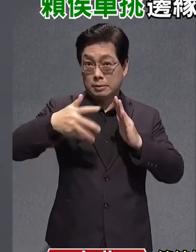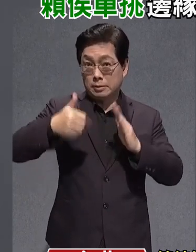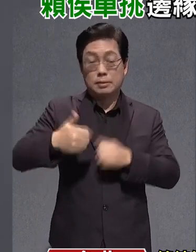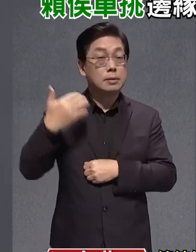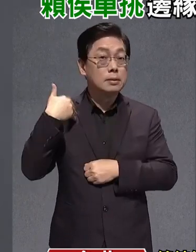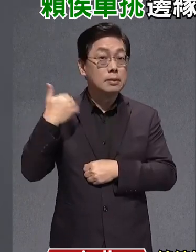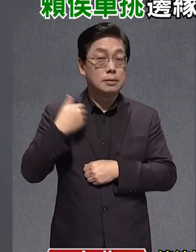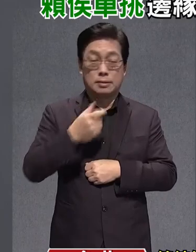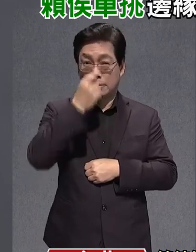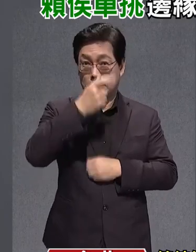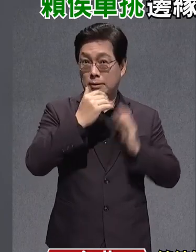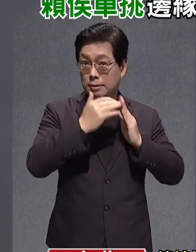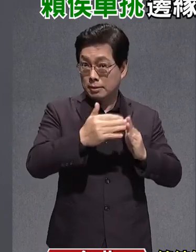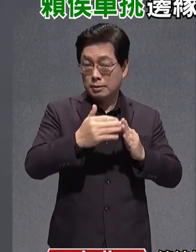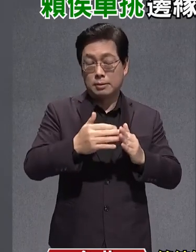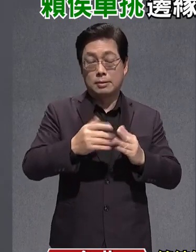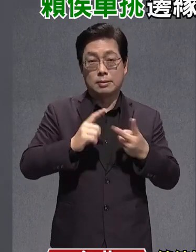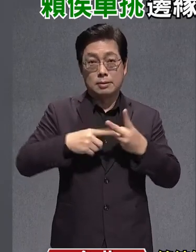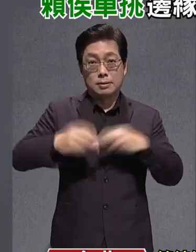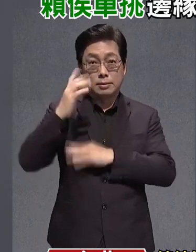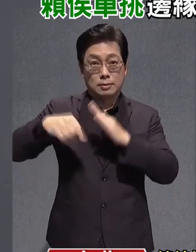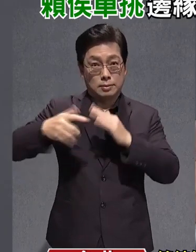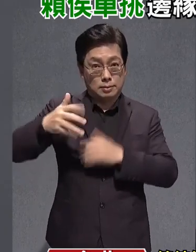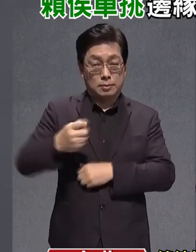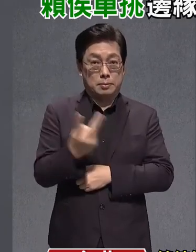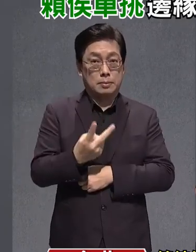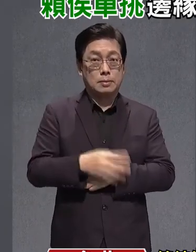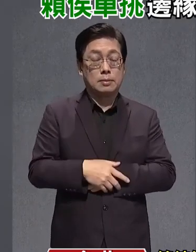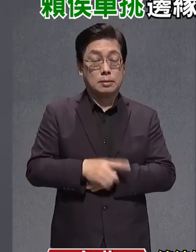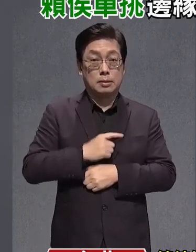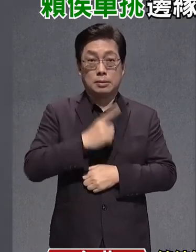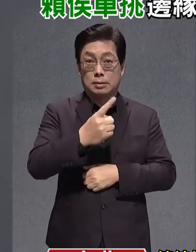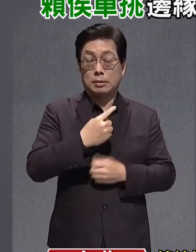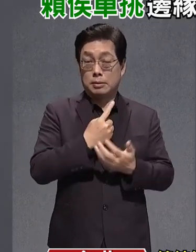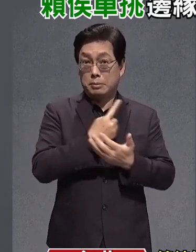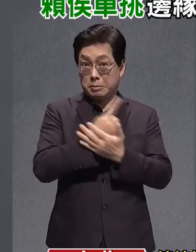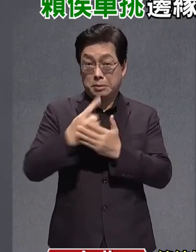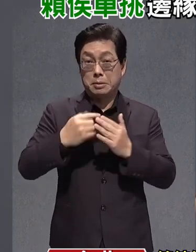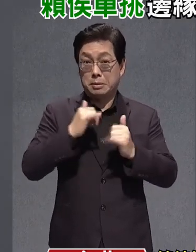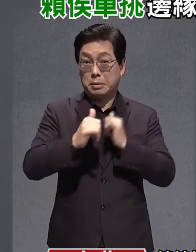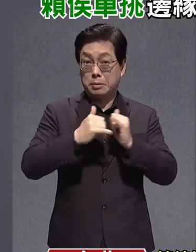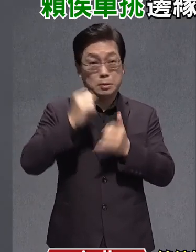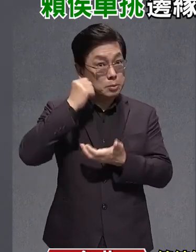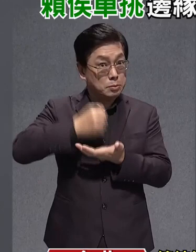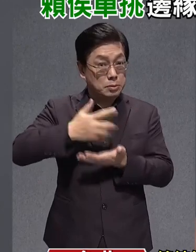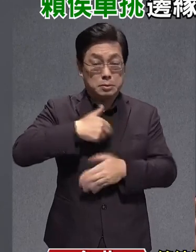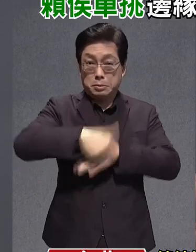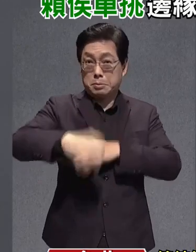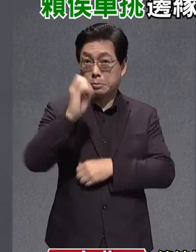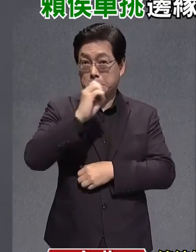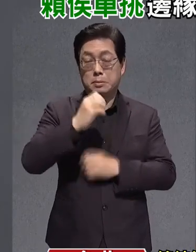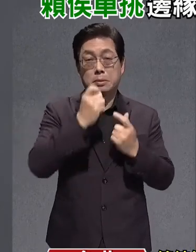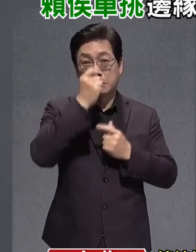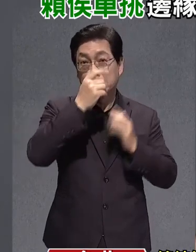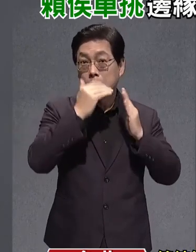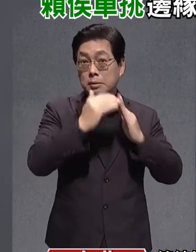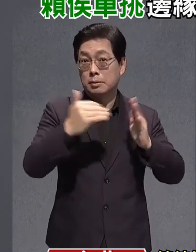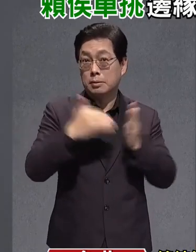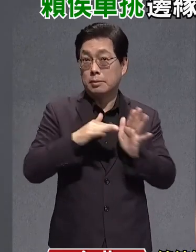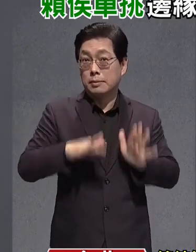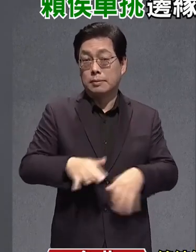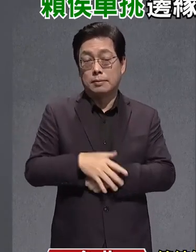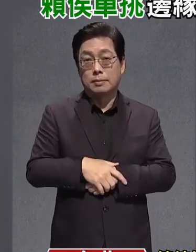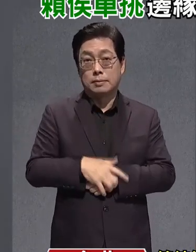你当过台南市，又当过行政院长，你一户的社会住宅都没规划哦。台南市到现